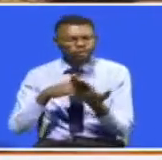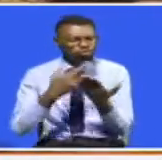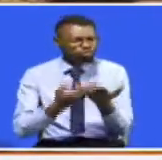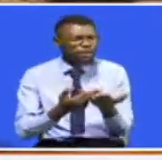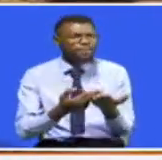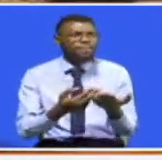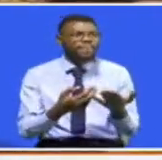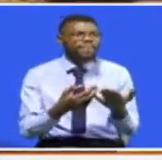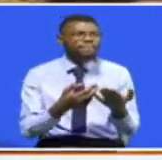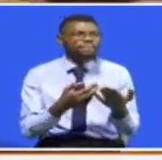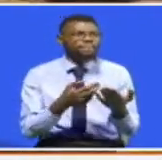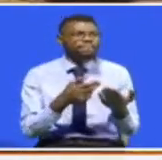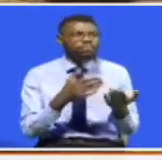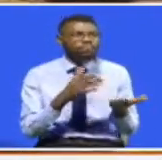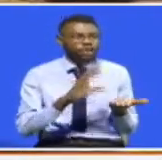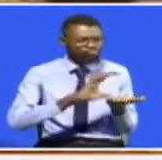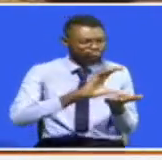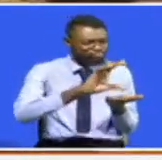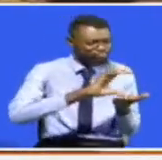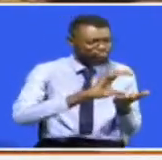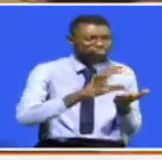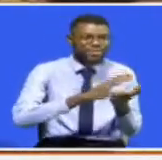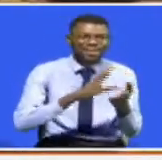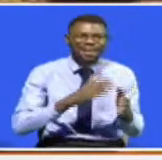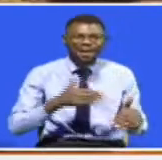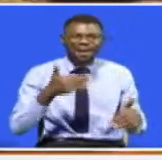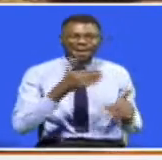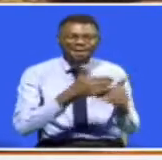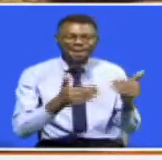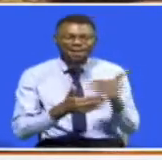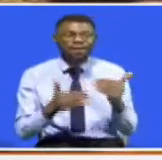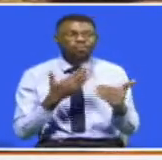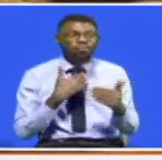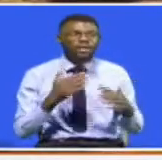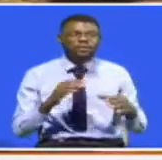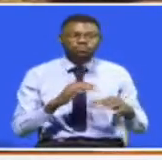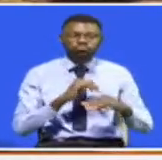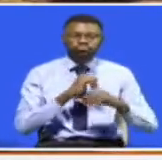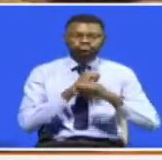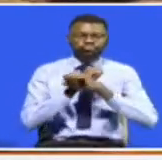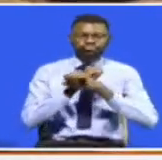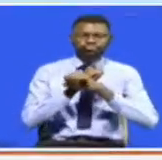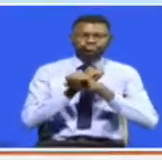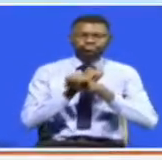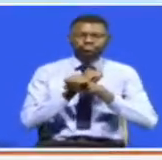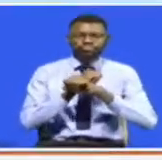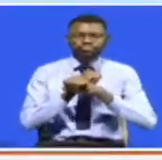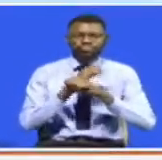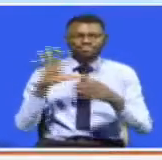ambazo tutaziweka ili sio madaraja tuinue kidogo ili kuweza kusuia madhara. Na katika makali